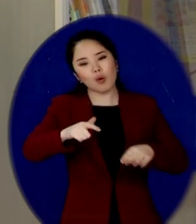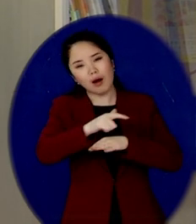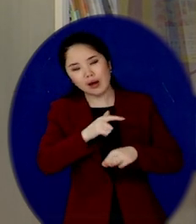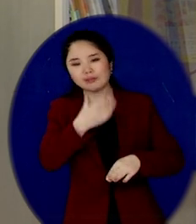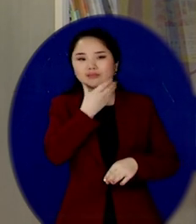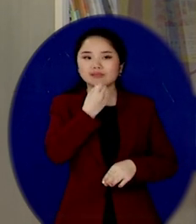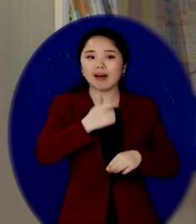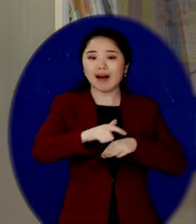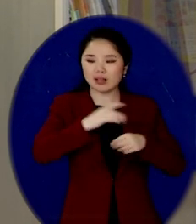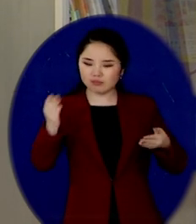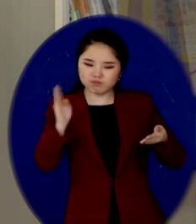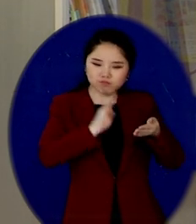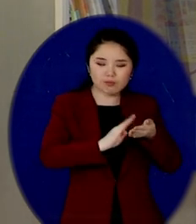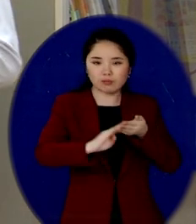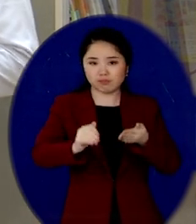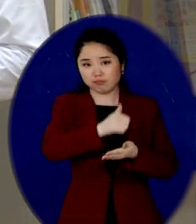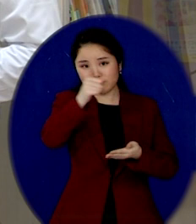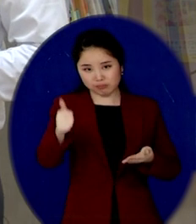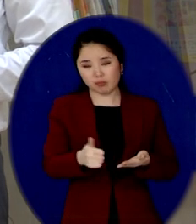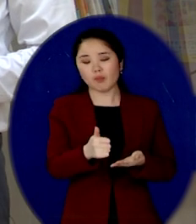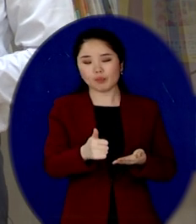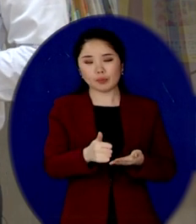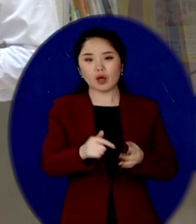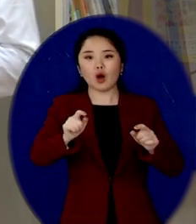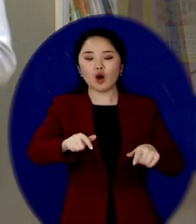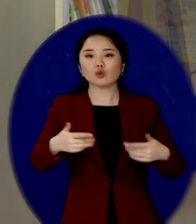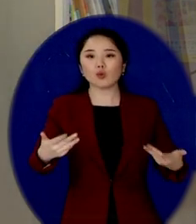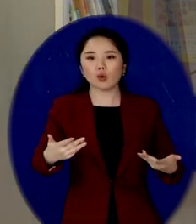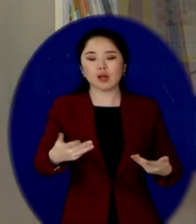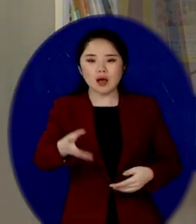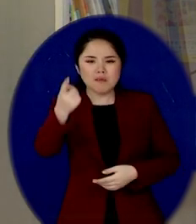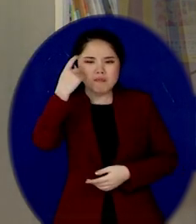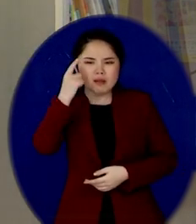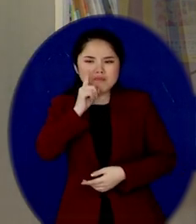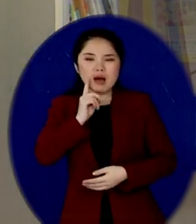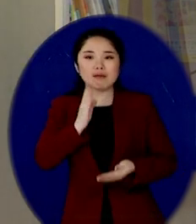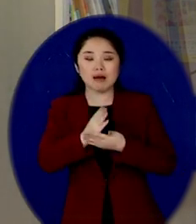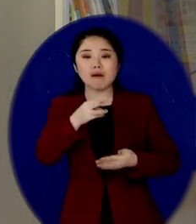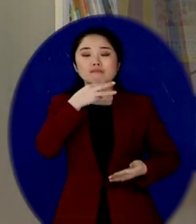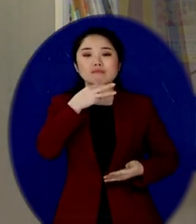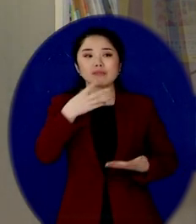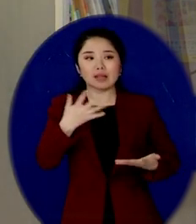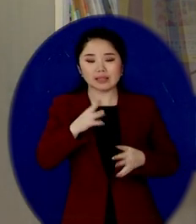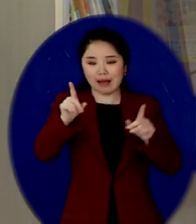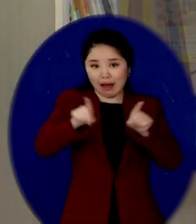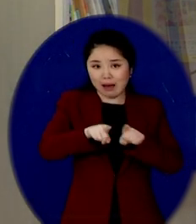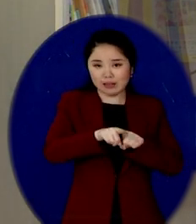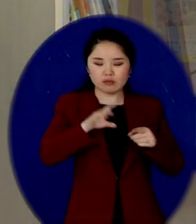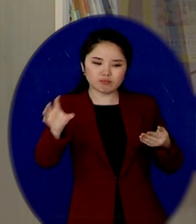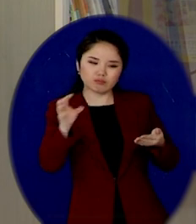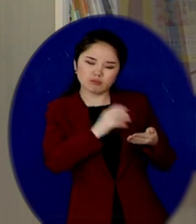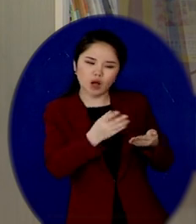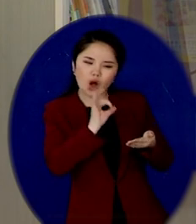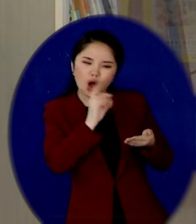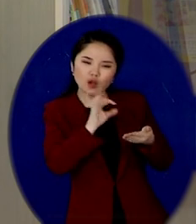газруудыг байрлууллаа. Тэгвэл бүгдээрээ мэдхийх хүсэж байгаа газрынхаа мэдээллийг энэ метр